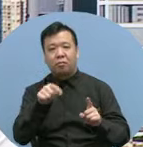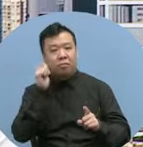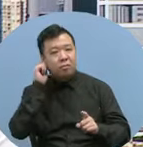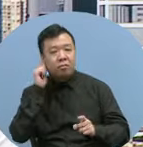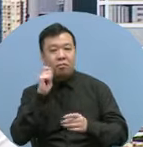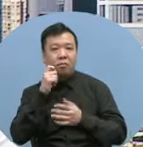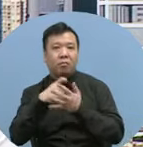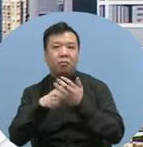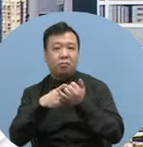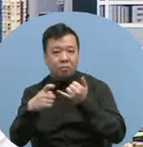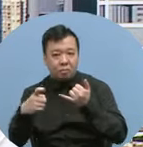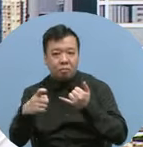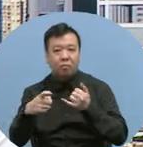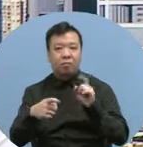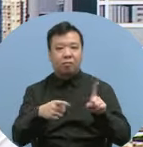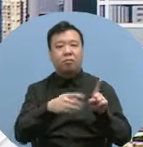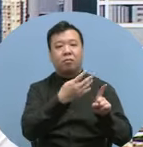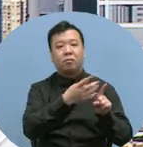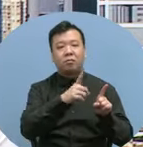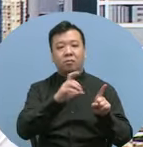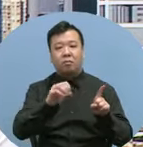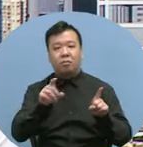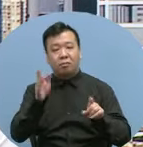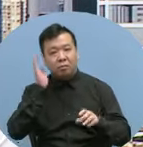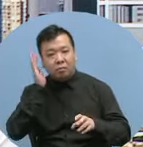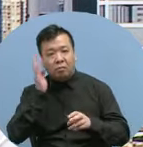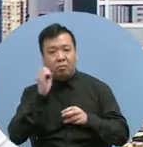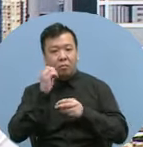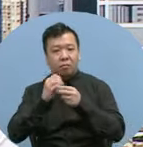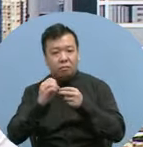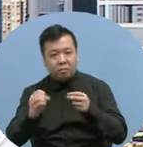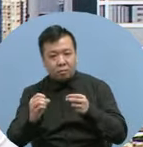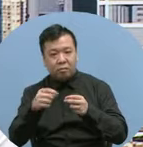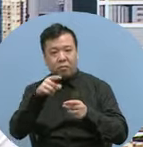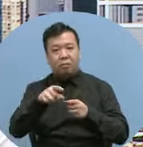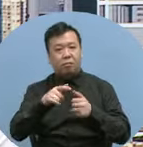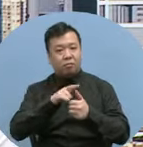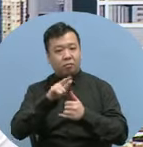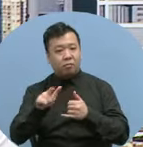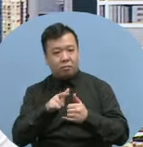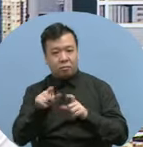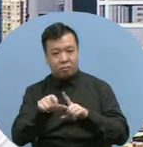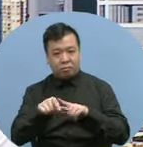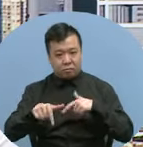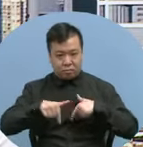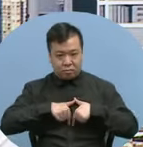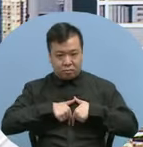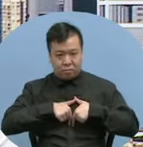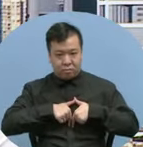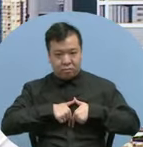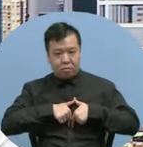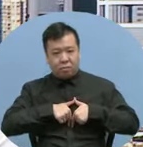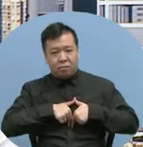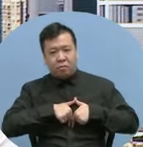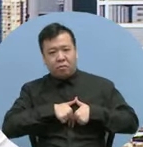女士69歲啦，同埋1410咧係男士70歲。咁佢哋都係喺檢疫中心，就